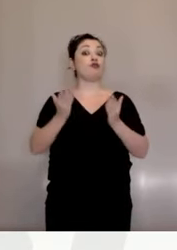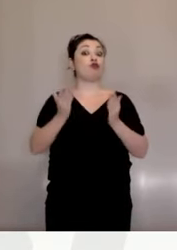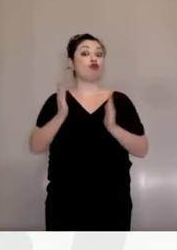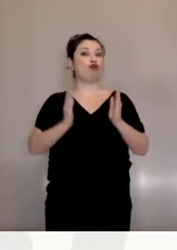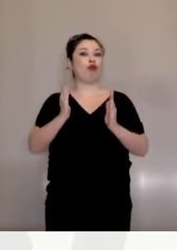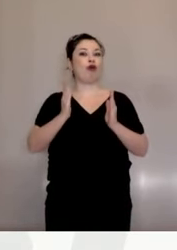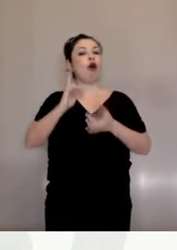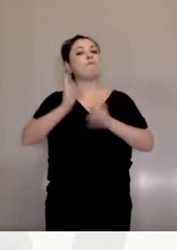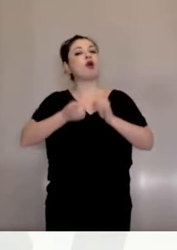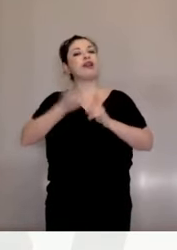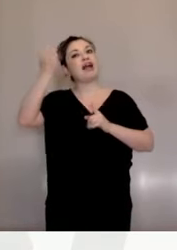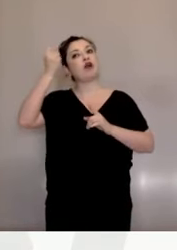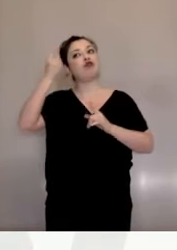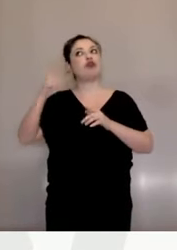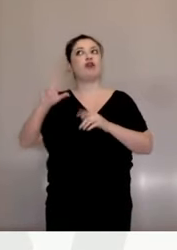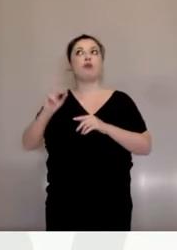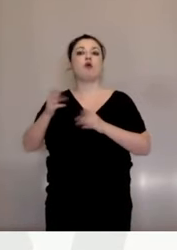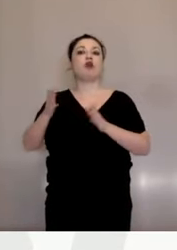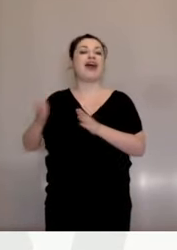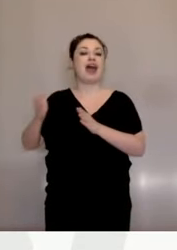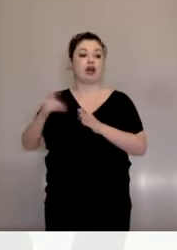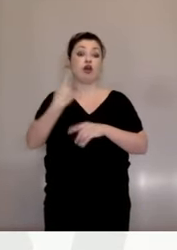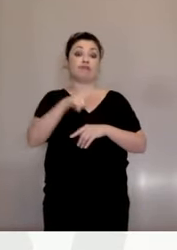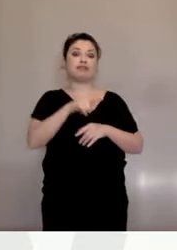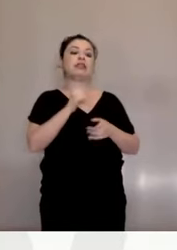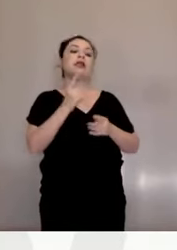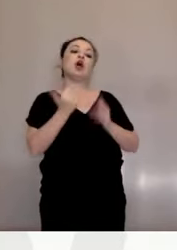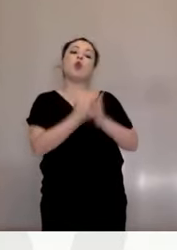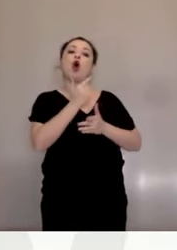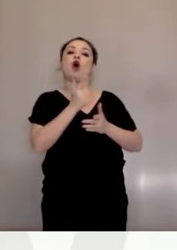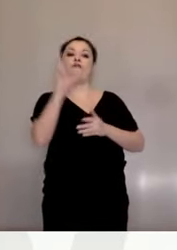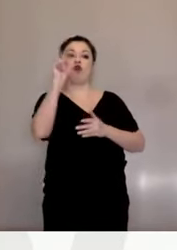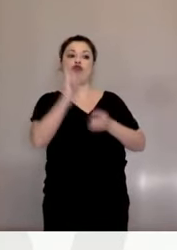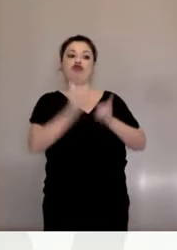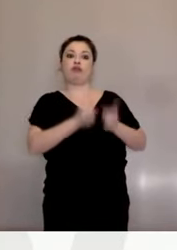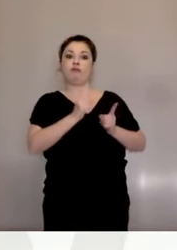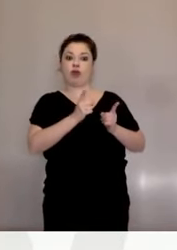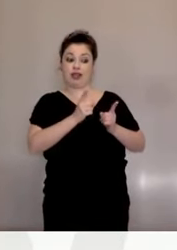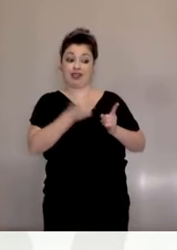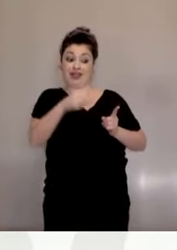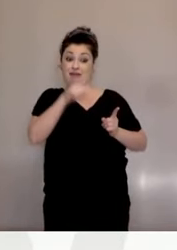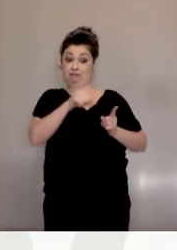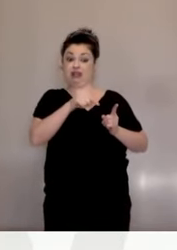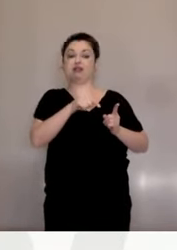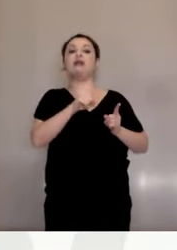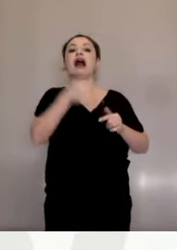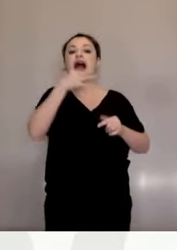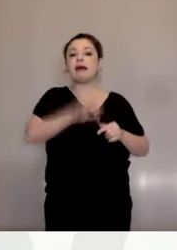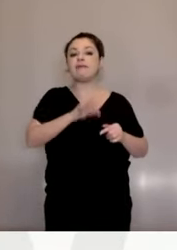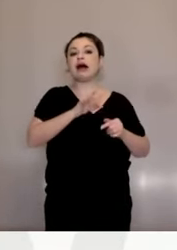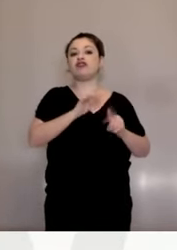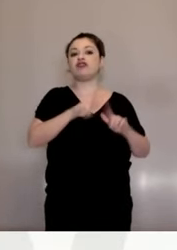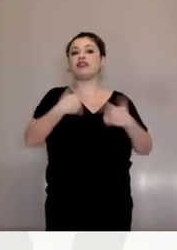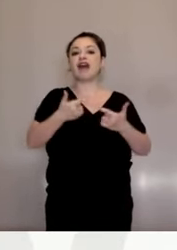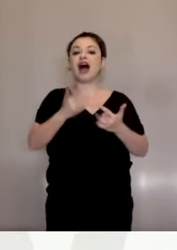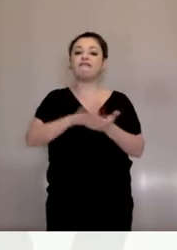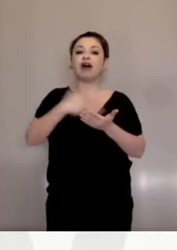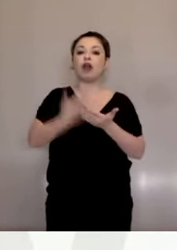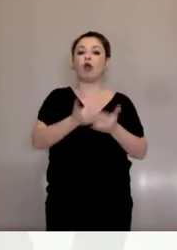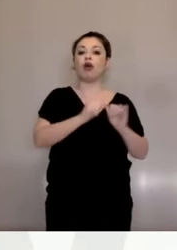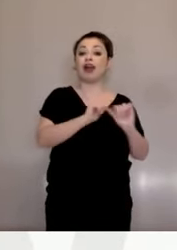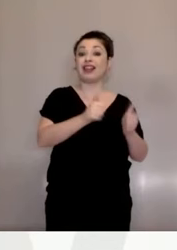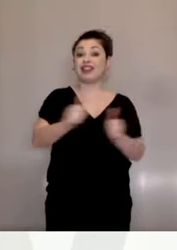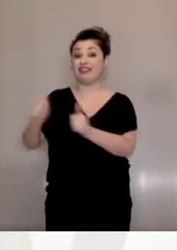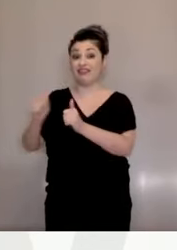modernità, vale a dire un concetto che sappia valorizzare la differenza e che mantenga